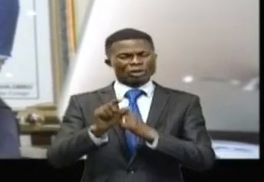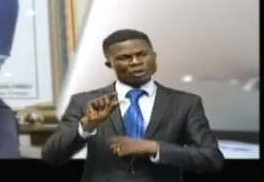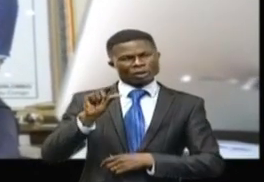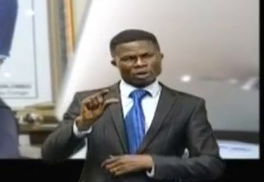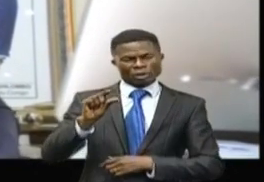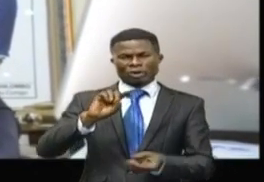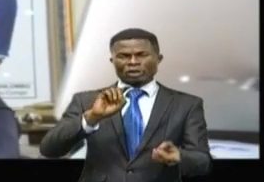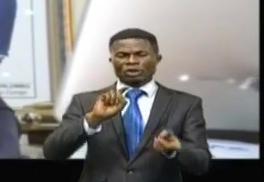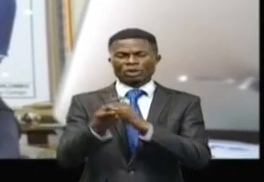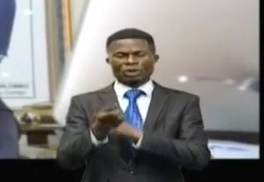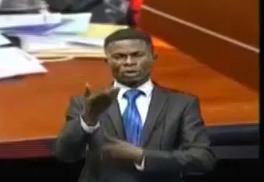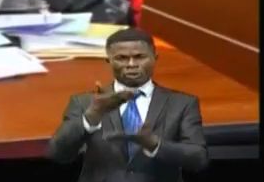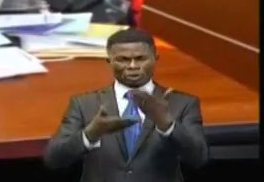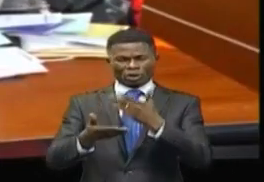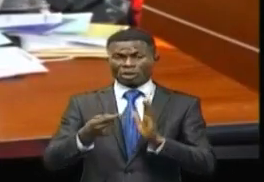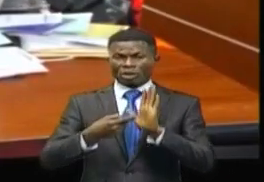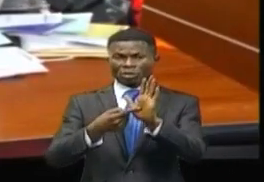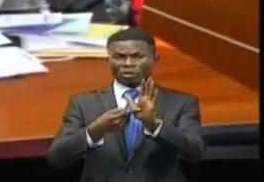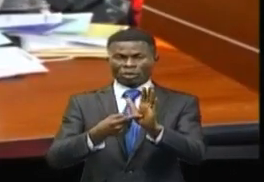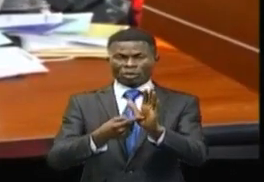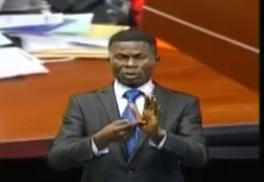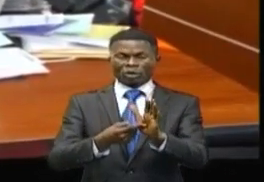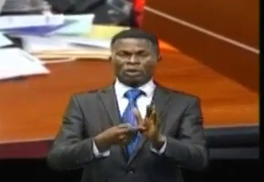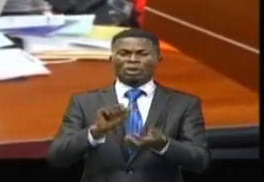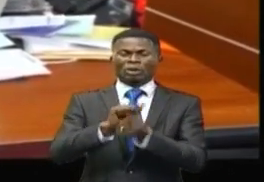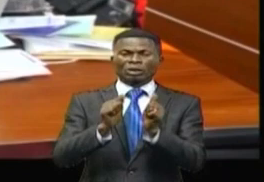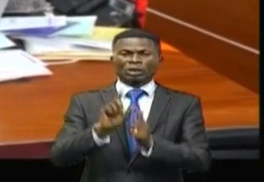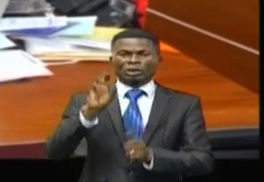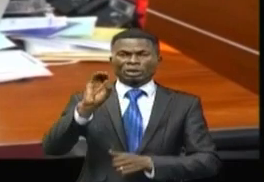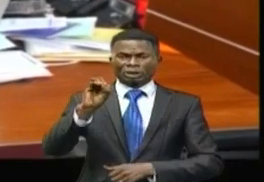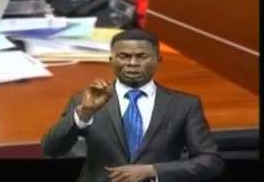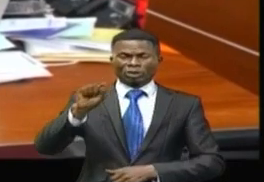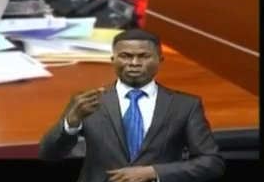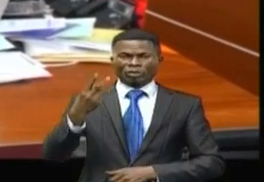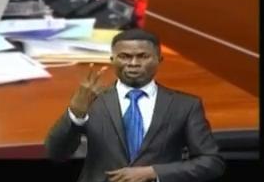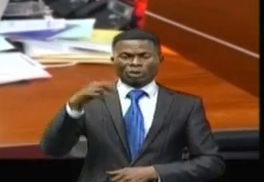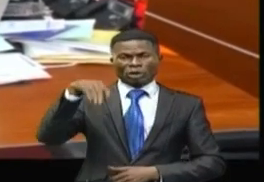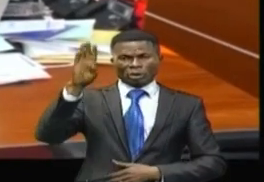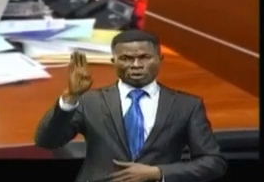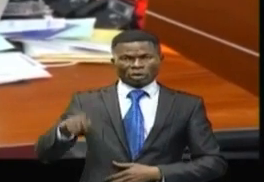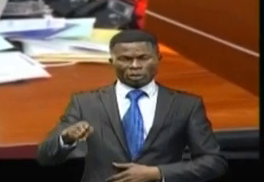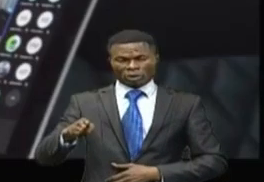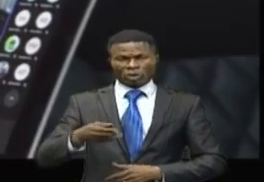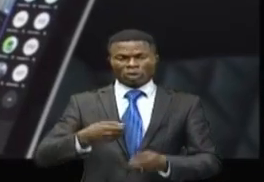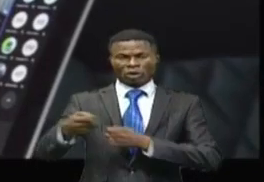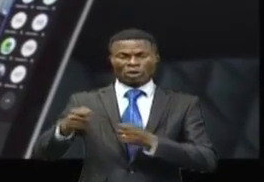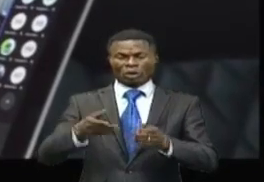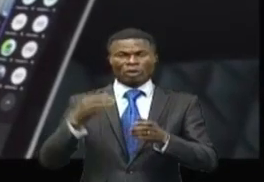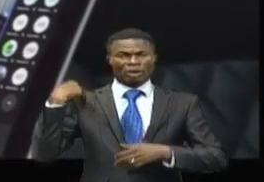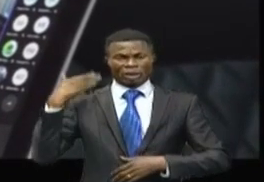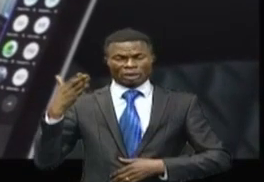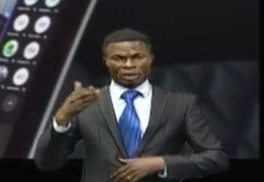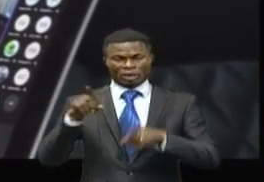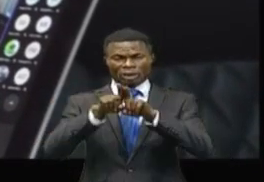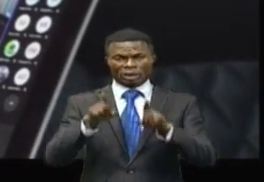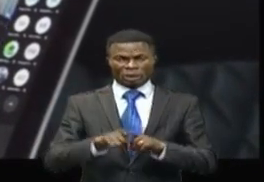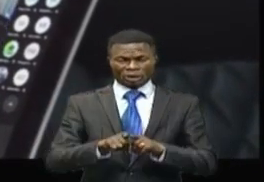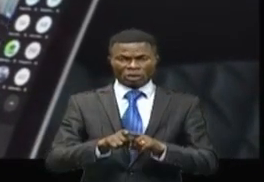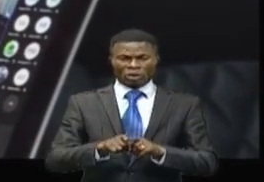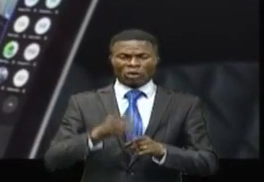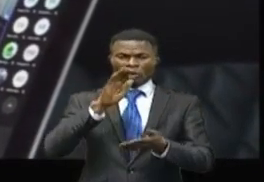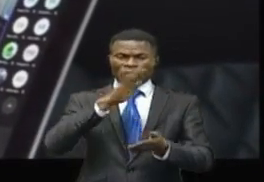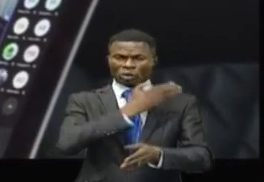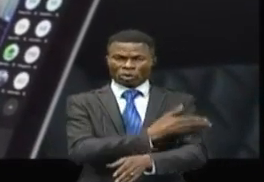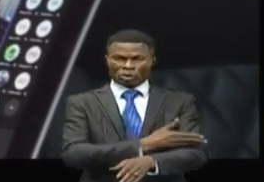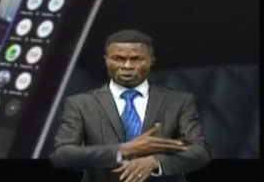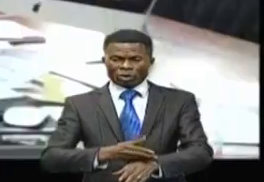des changes justifiée par une appréciation de 0,2 pour cent sur le marché officiel et par une dépréciation de